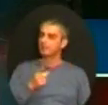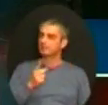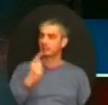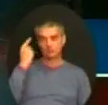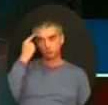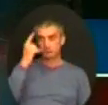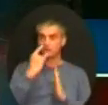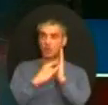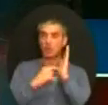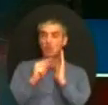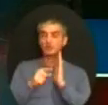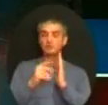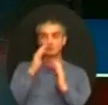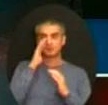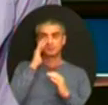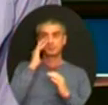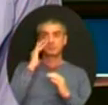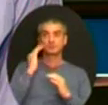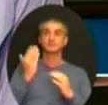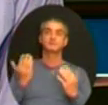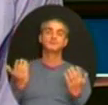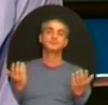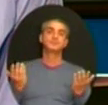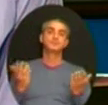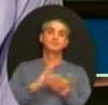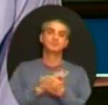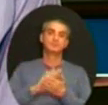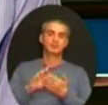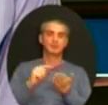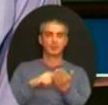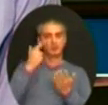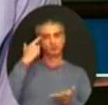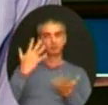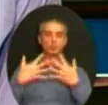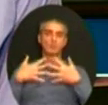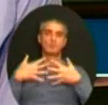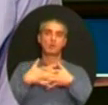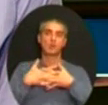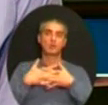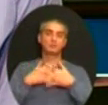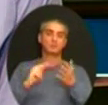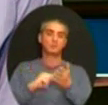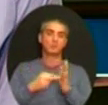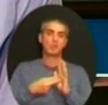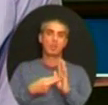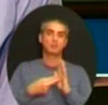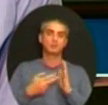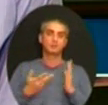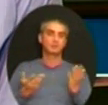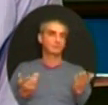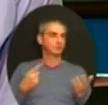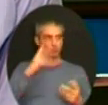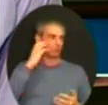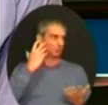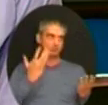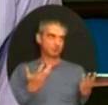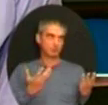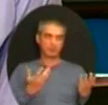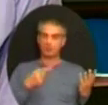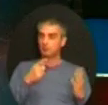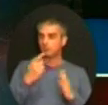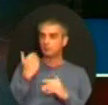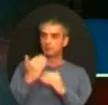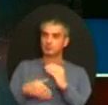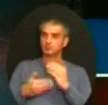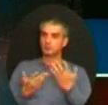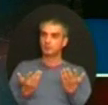שהחוק הזה הוא פשוט נובע משיקולים קואליציוניים, פוליטיים. אני חושבת שבסופו של דבר